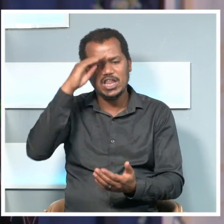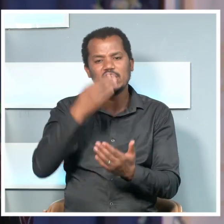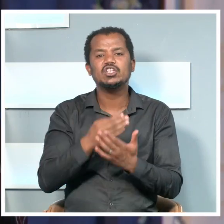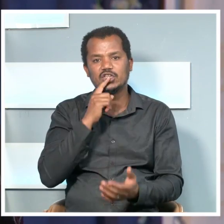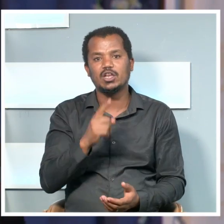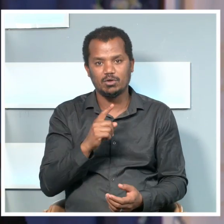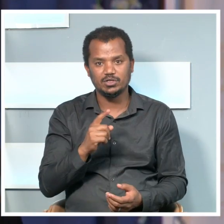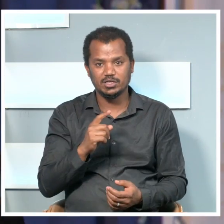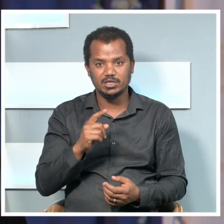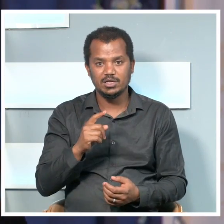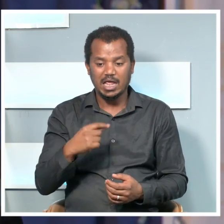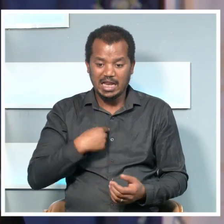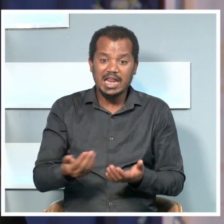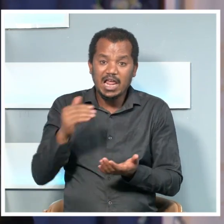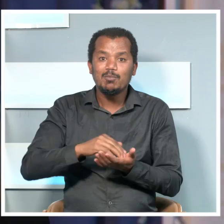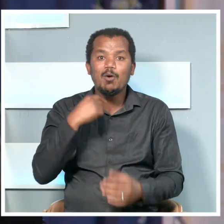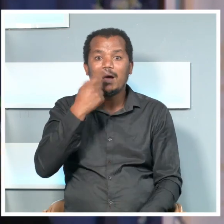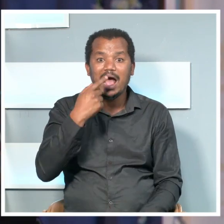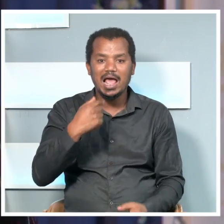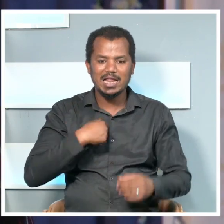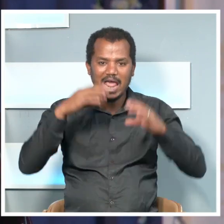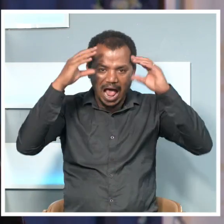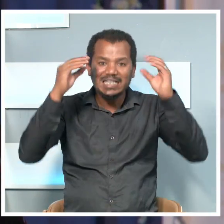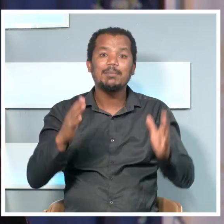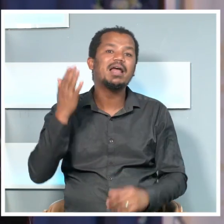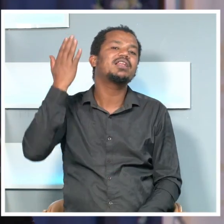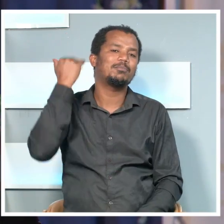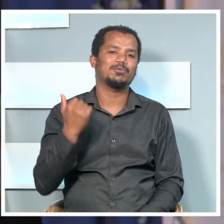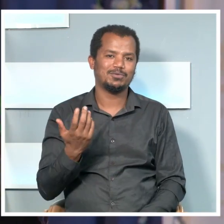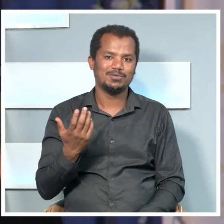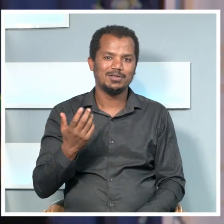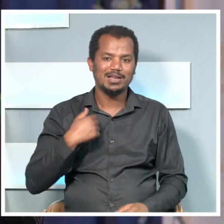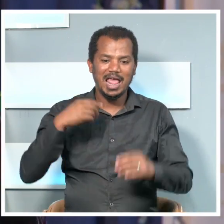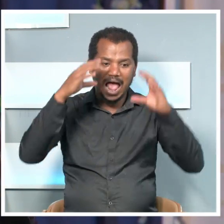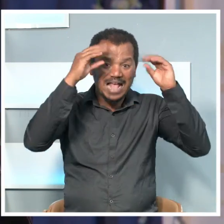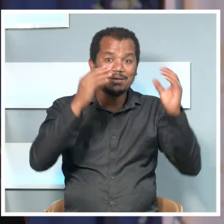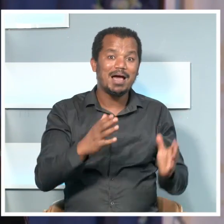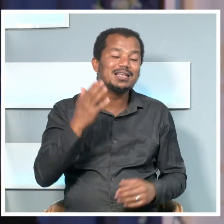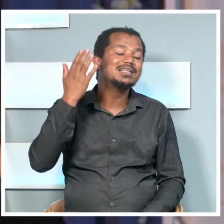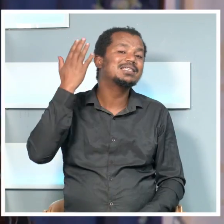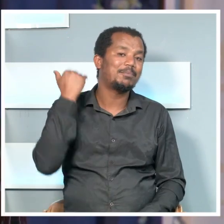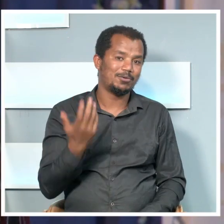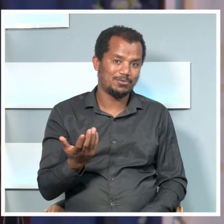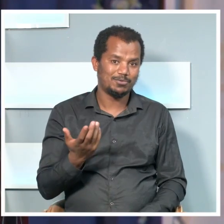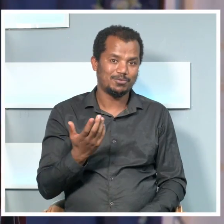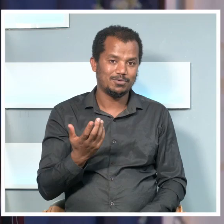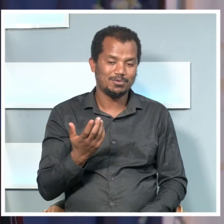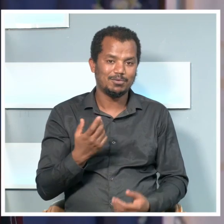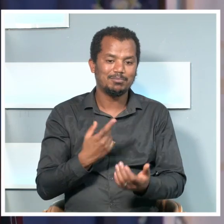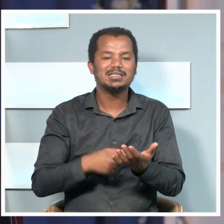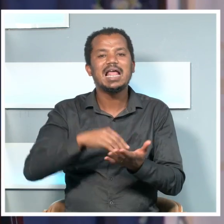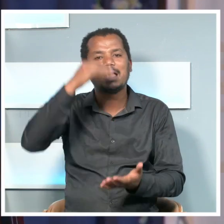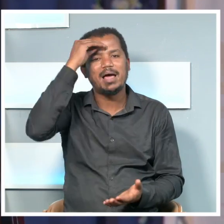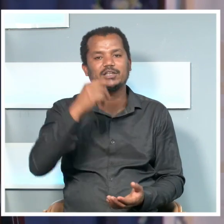ነው እኔ ደግሞ ማን ስለሆንኩ አስተማሪ ስለነበርኩ አስተማሪ ስለሆንኩ ነው የተማረችው